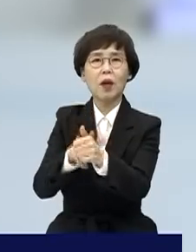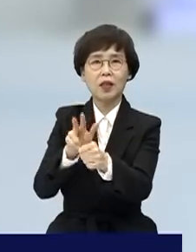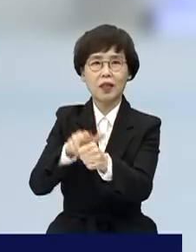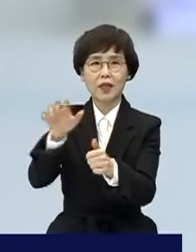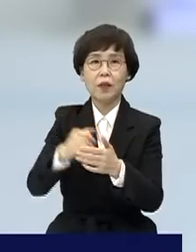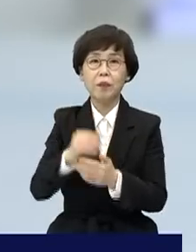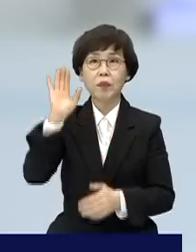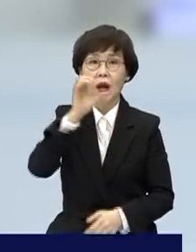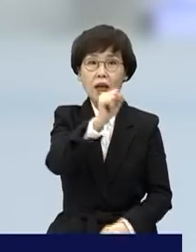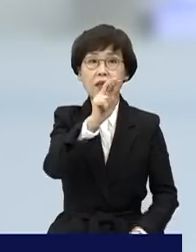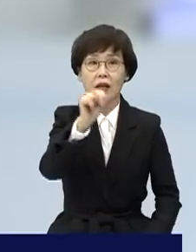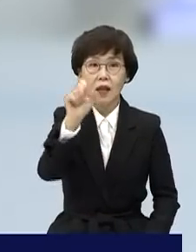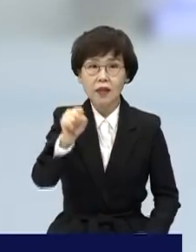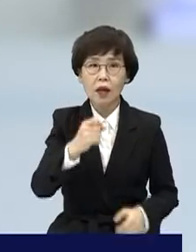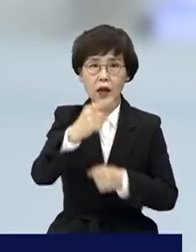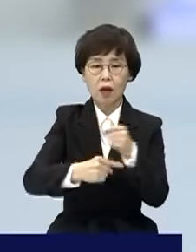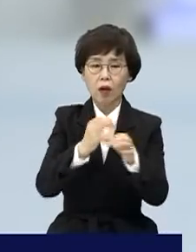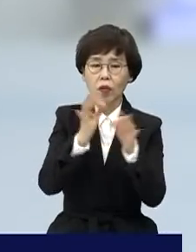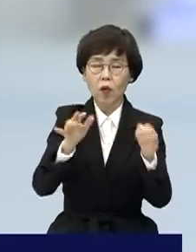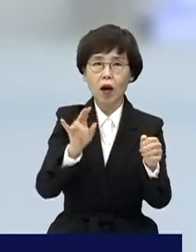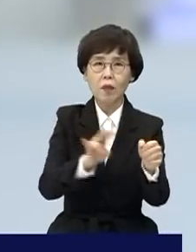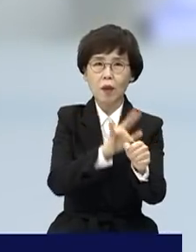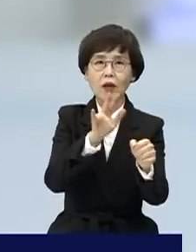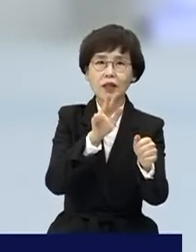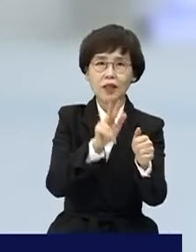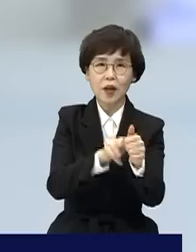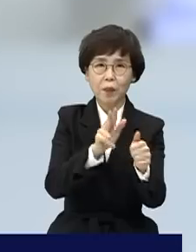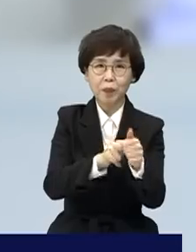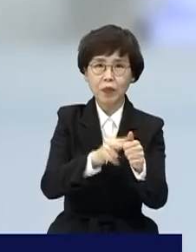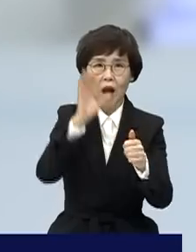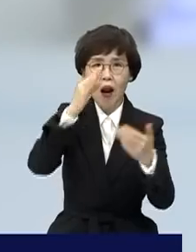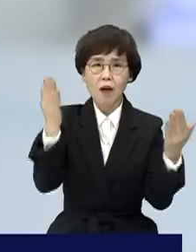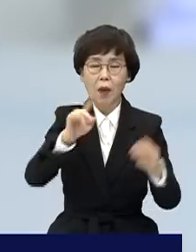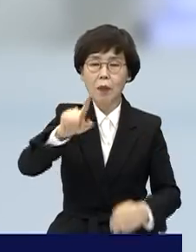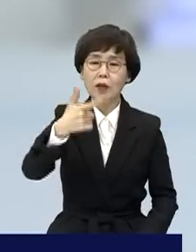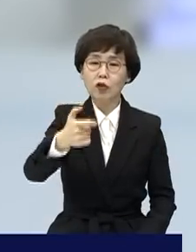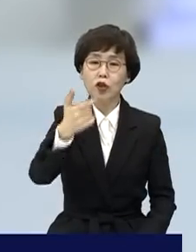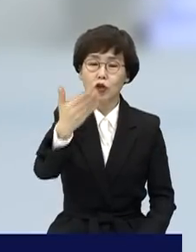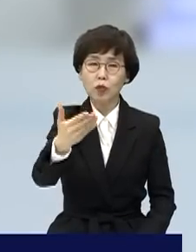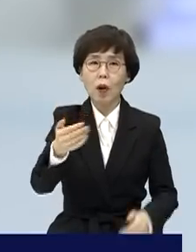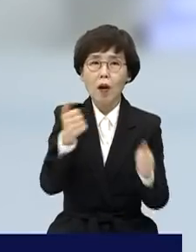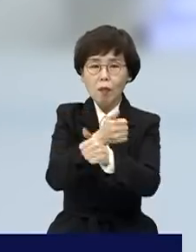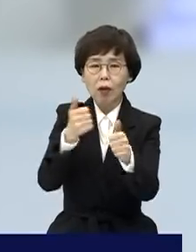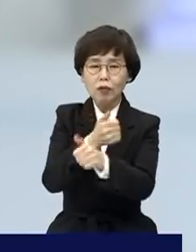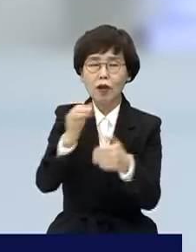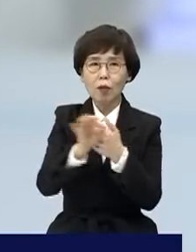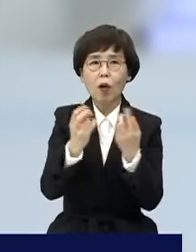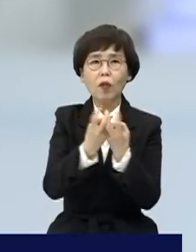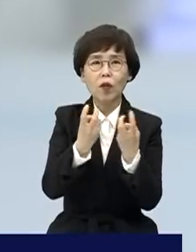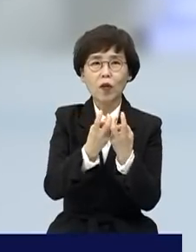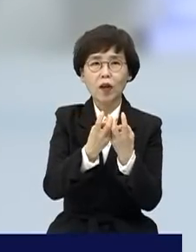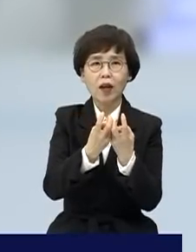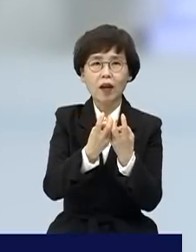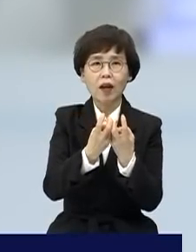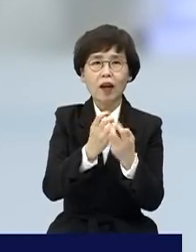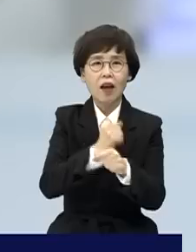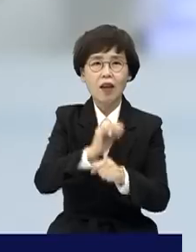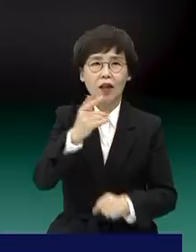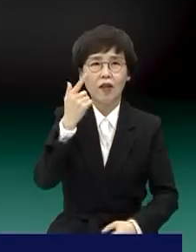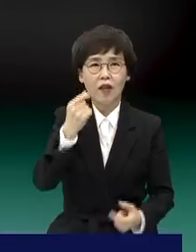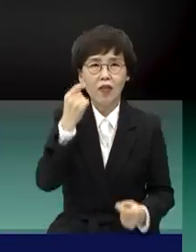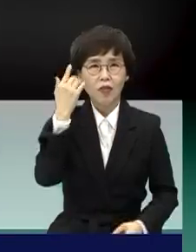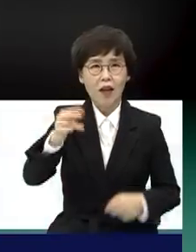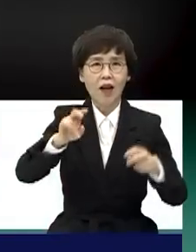최근 한 온라인 커뮤니티에 1년 동안 편의점 알바 169번 바뀌려면 어때야 할 것 같나라는 제목의 글이